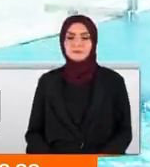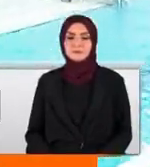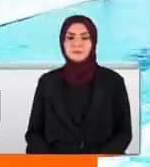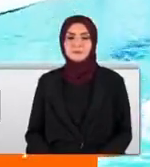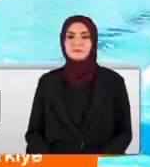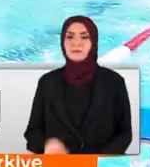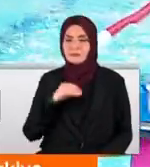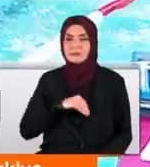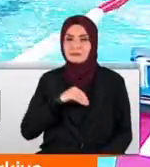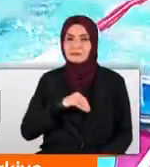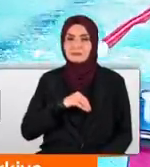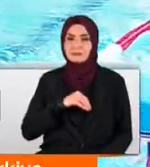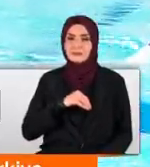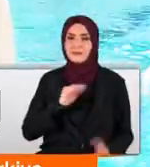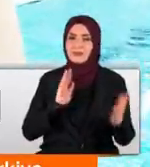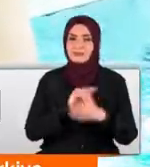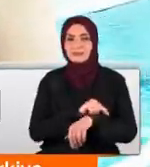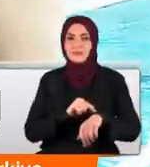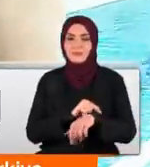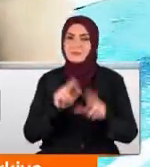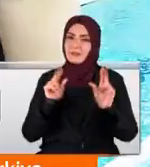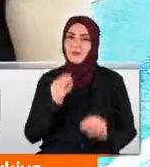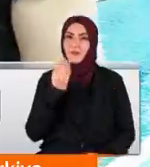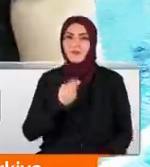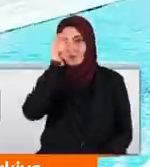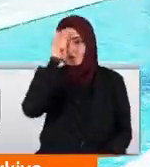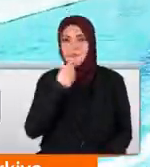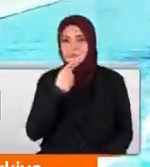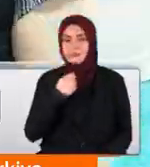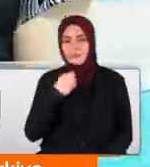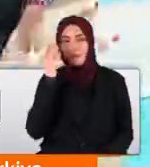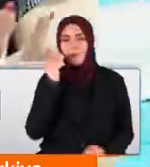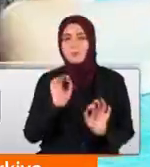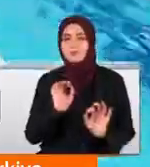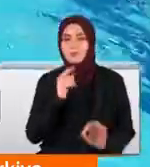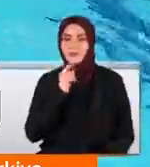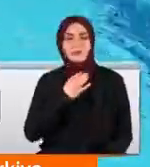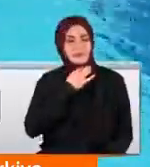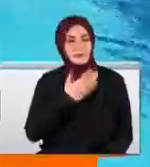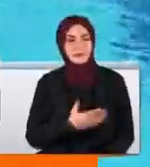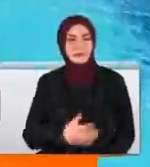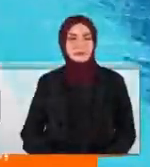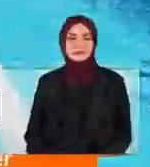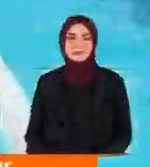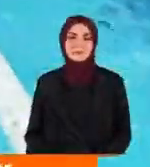Sanırım diyor yakında tamamen Türkçeyi öğreneceğim diyor. Teşekkür ederim.